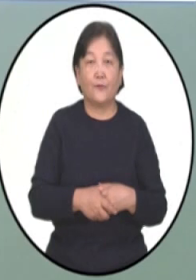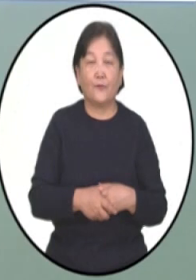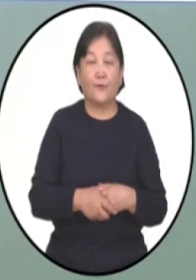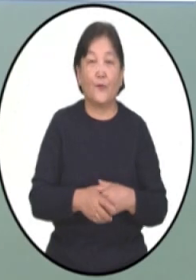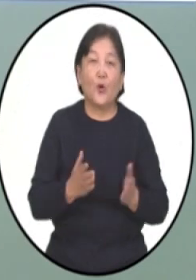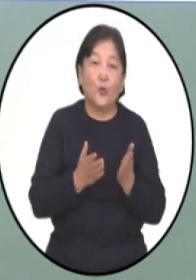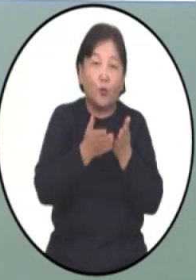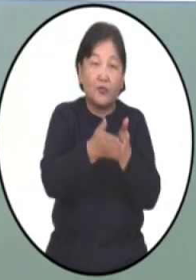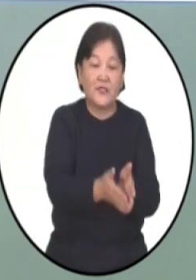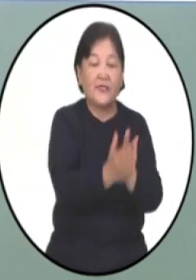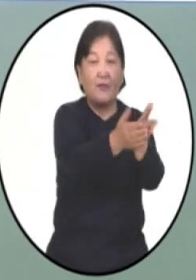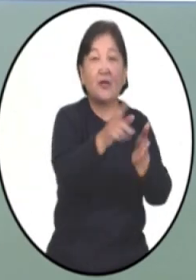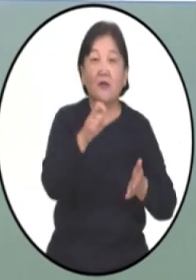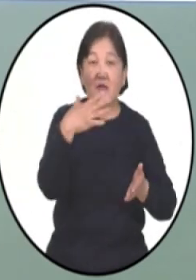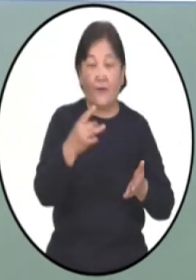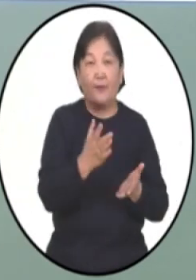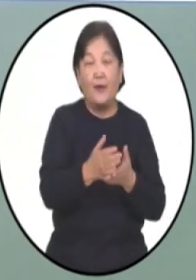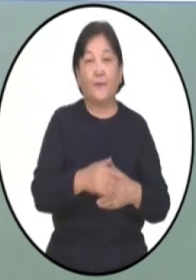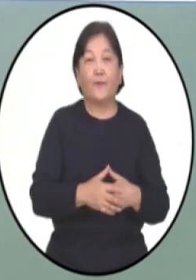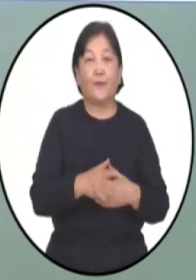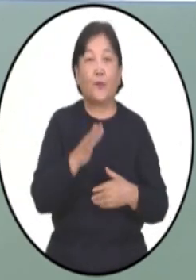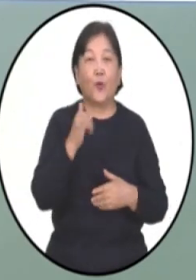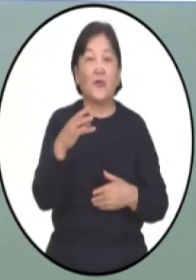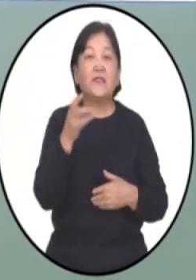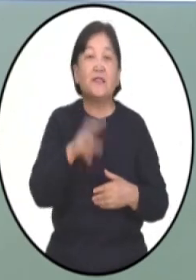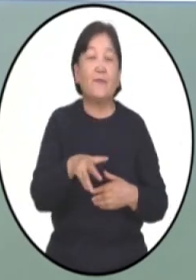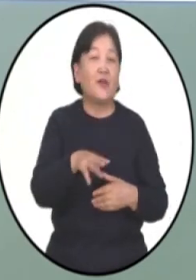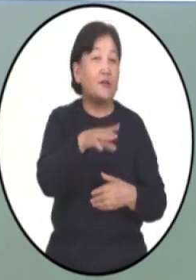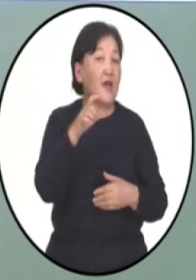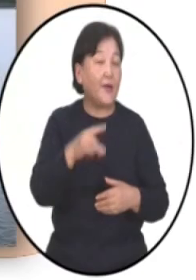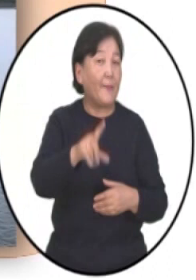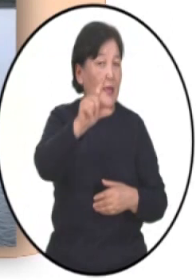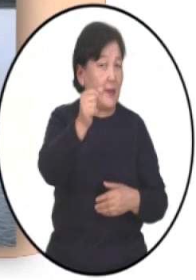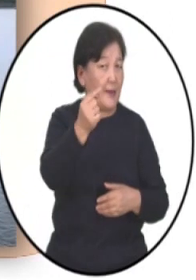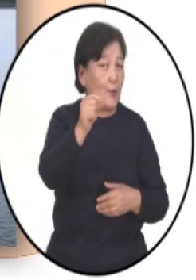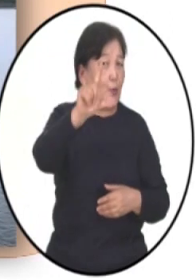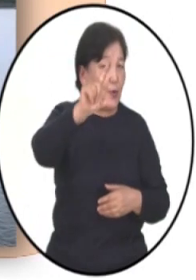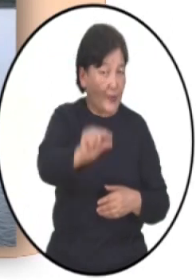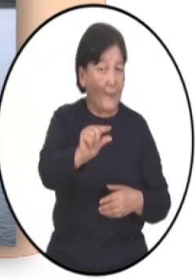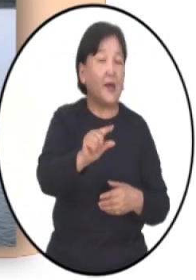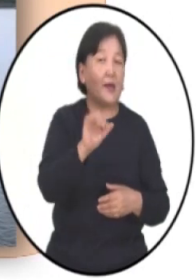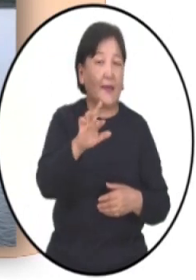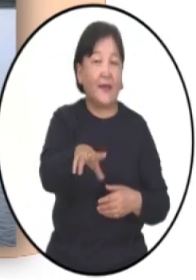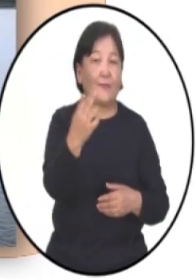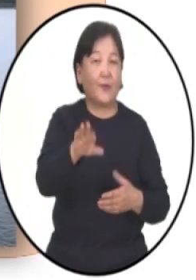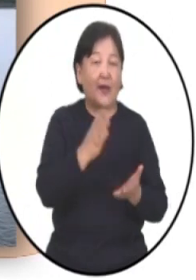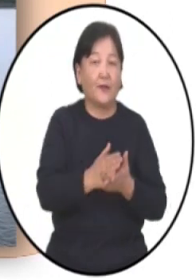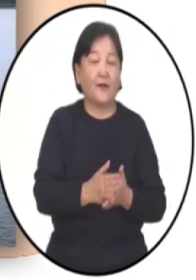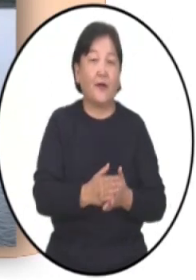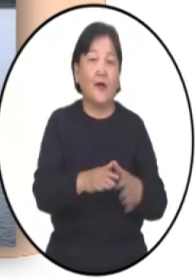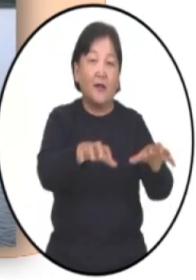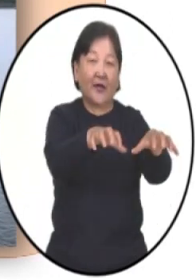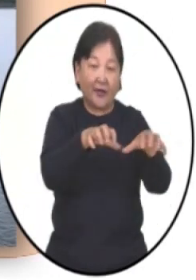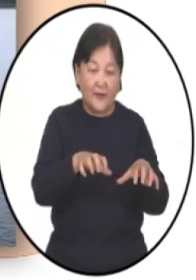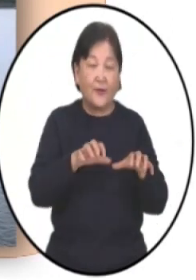За усан замын тээвэр. Усан замын тээвэр нь хамгийн хямд хямд тээврийн төрөл юм. Далай тэнгисийн усны татралт төрөлттэй холбоотойгоор